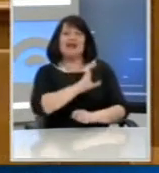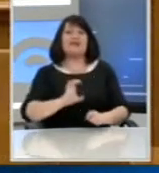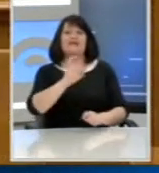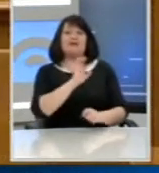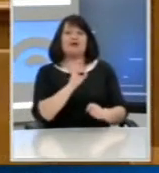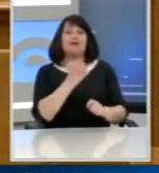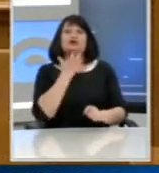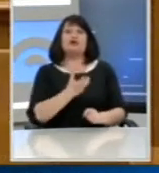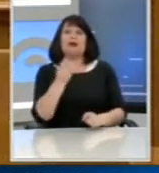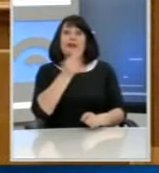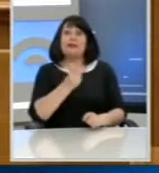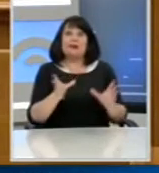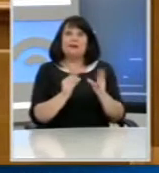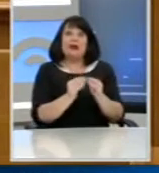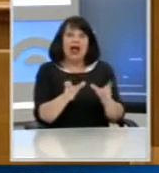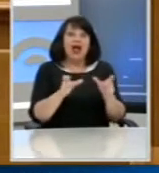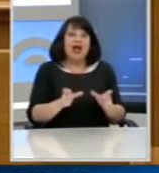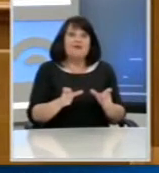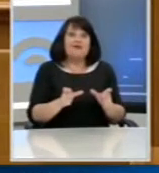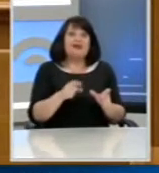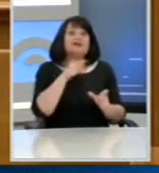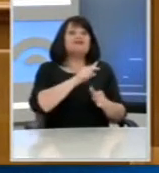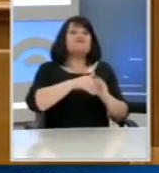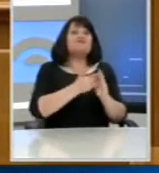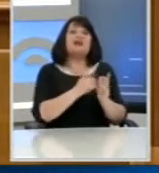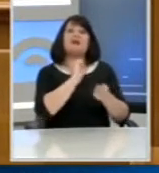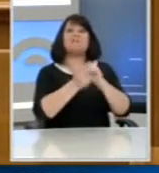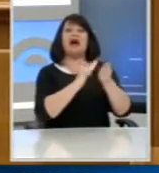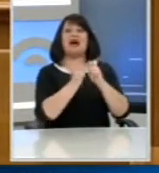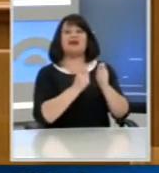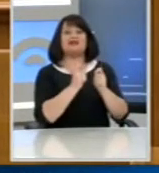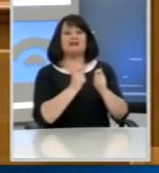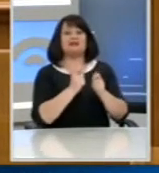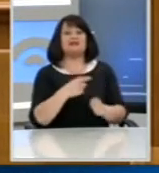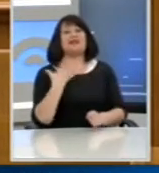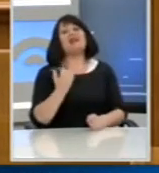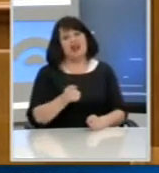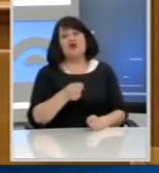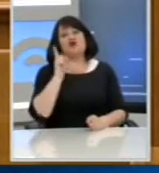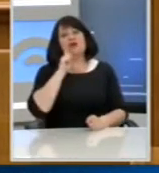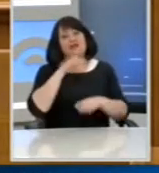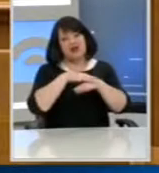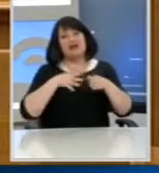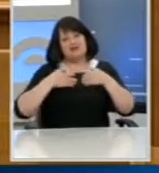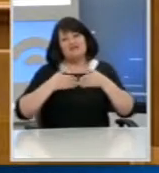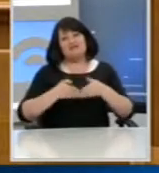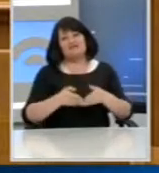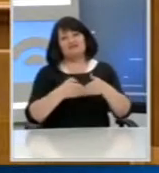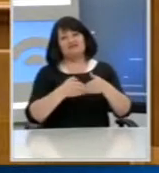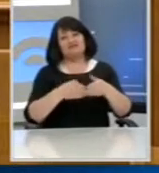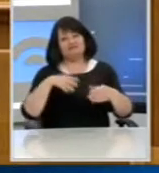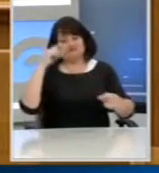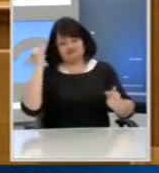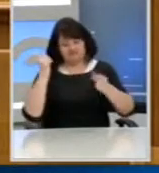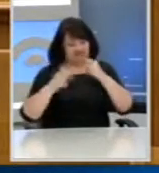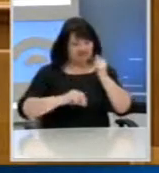άμυνας, άλλοι ασχολούνται με πάρτι. Είχα και μία λιμενοφυλακίνα που χόρεψε σε Μπέκικο. Μήπως θα